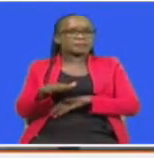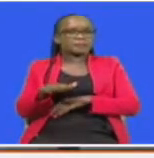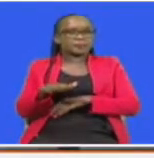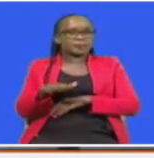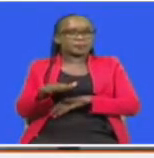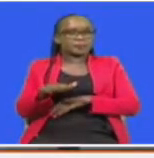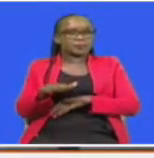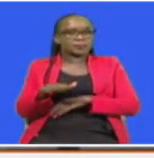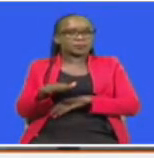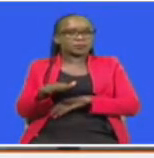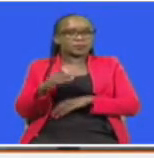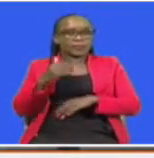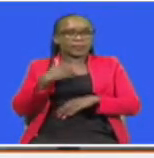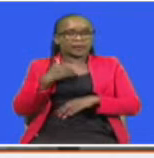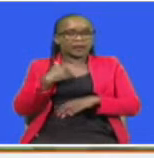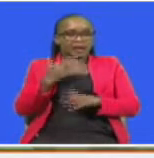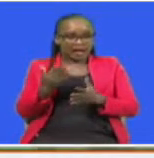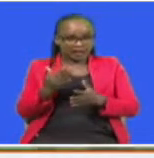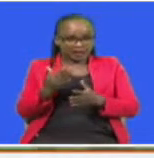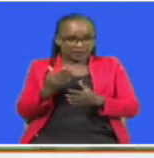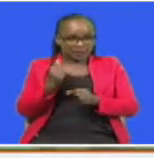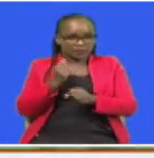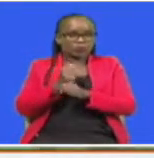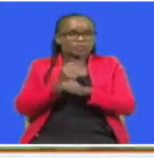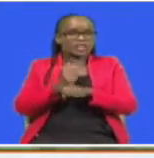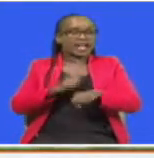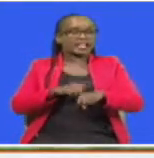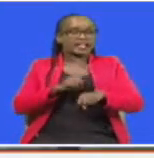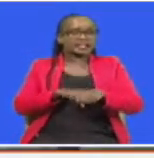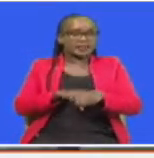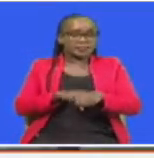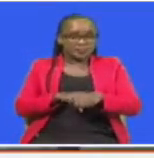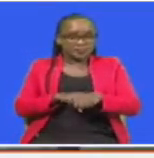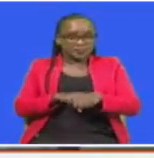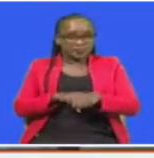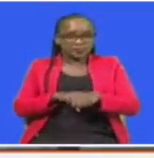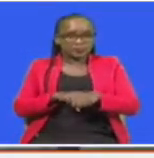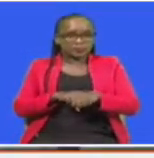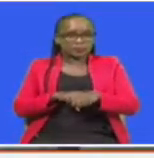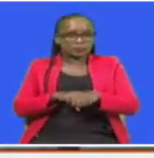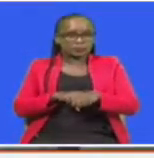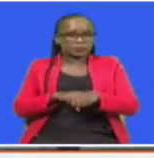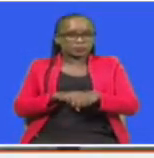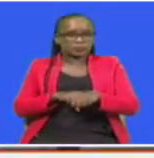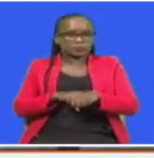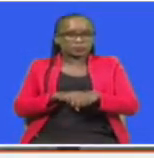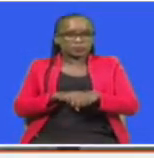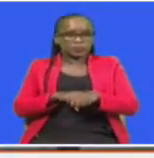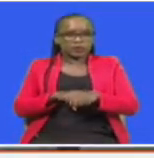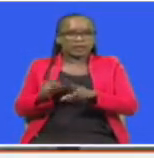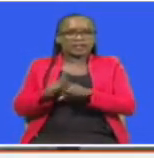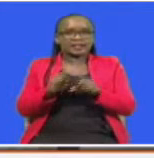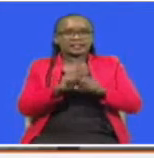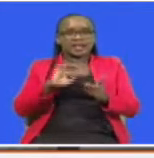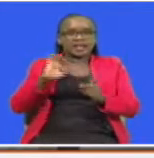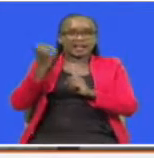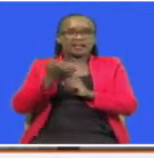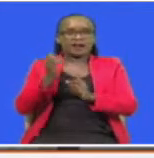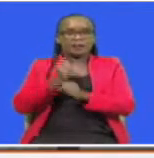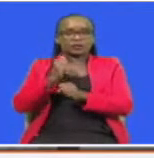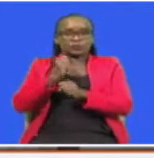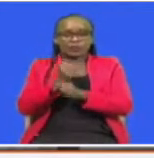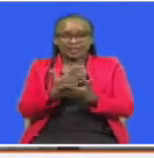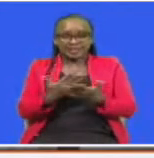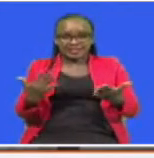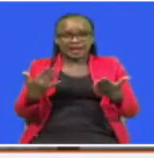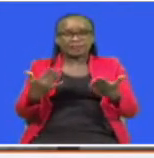because I found it pretty rough at the time. And it's hard when you're an environmentalist, you're doing something